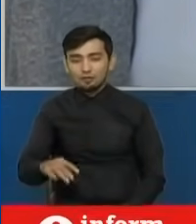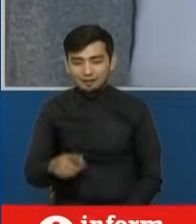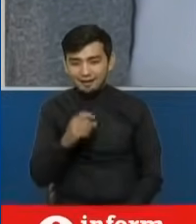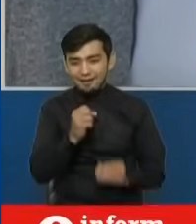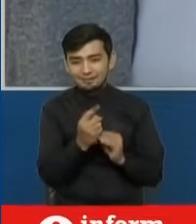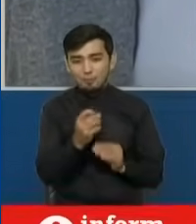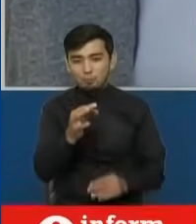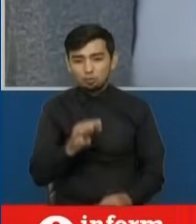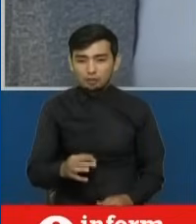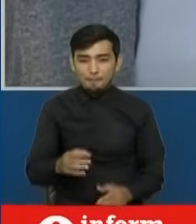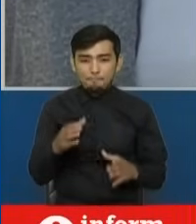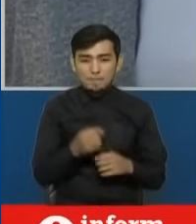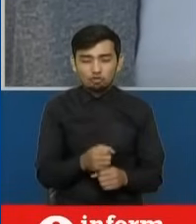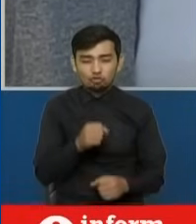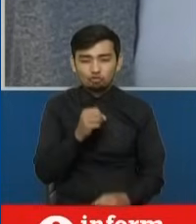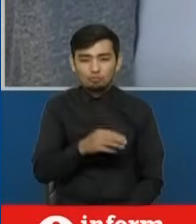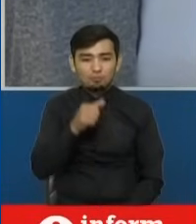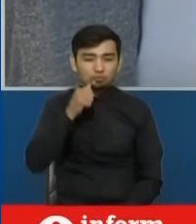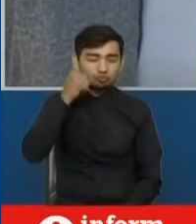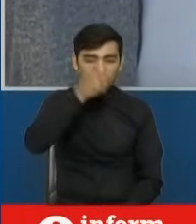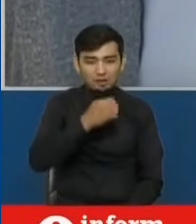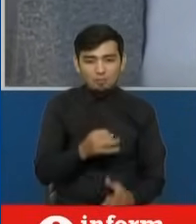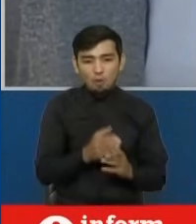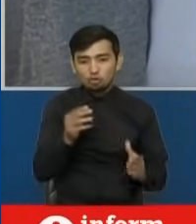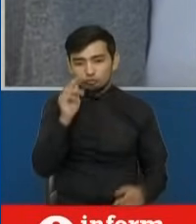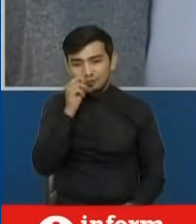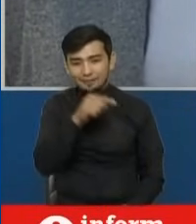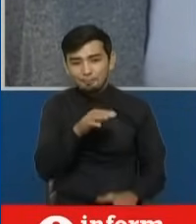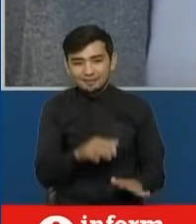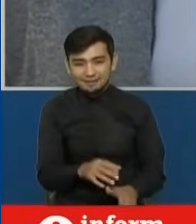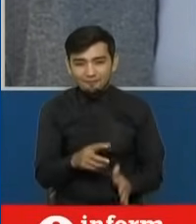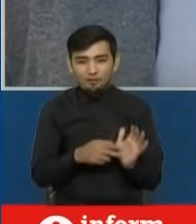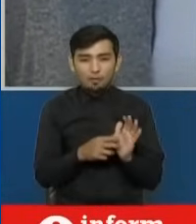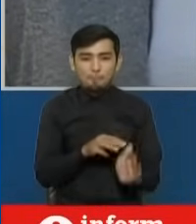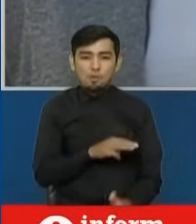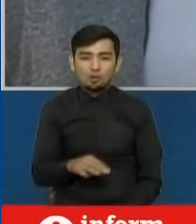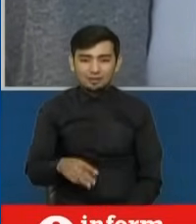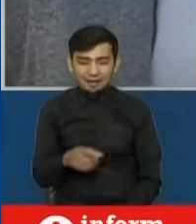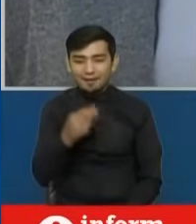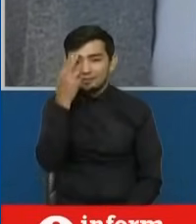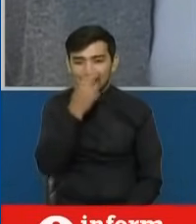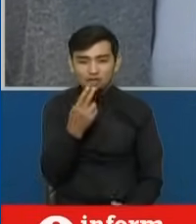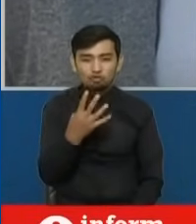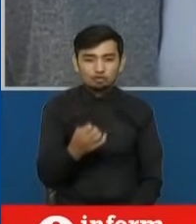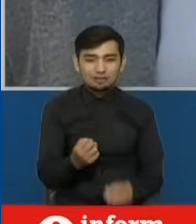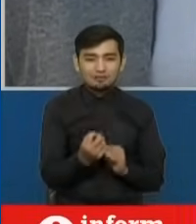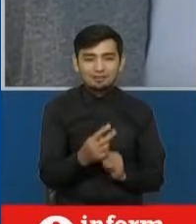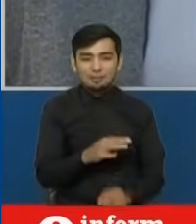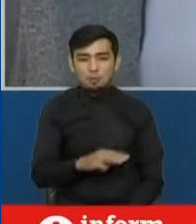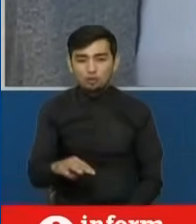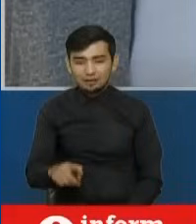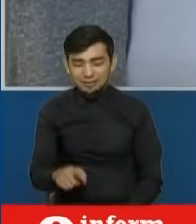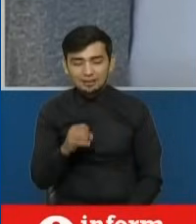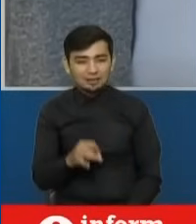меньше чем в прошлом году больше всего инвестировали в ШИМ Генте больше 800 млн тенге в Остане 412 млн